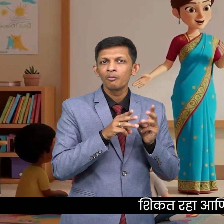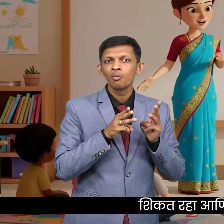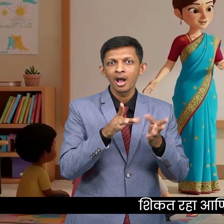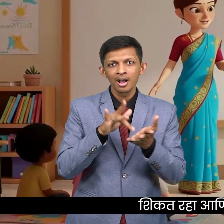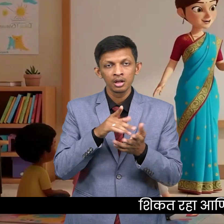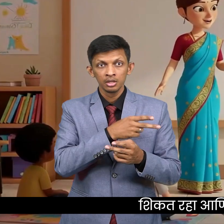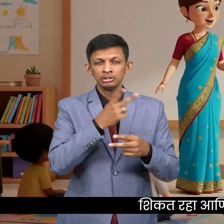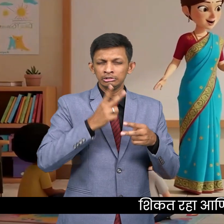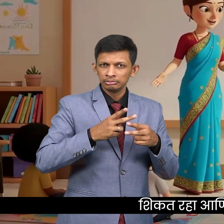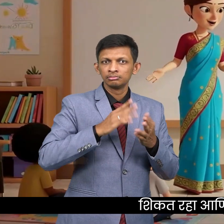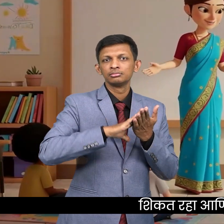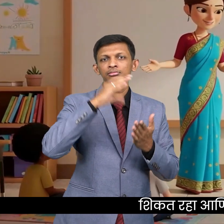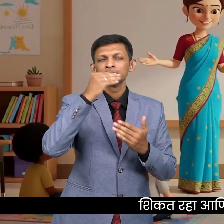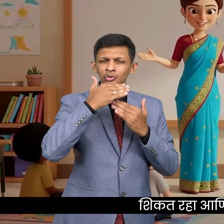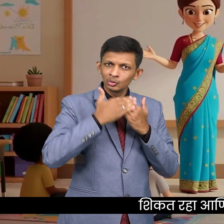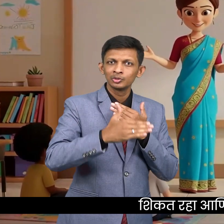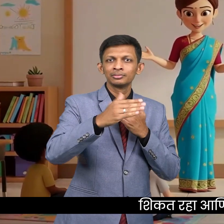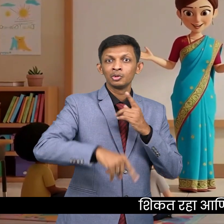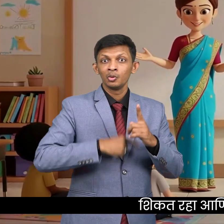दर्शवितात. शिकत रहा